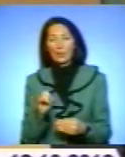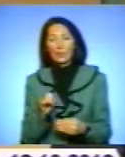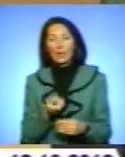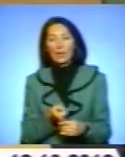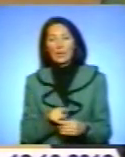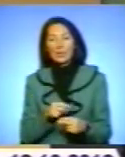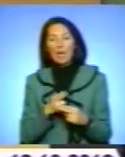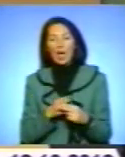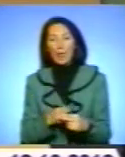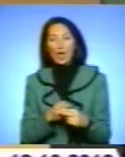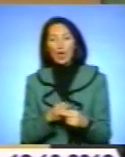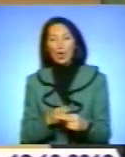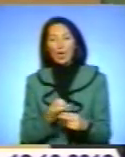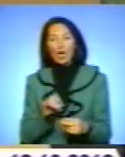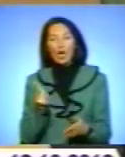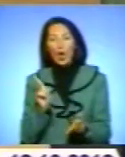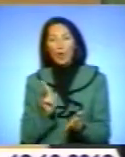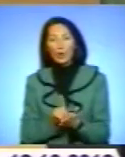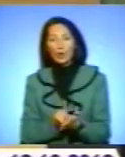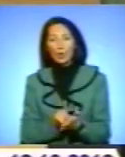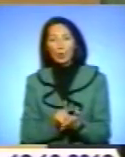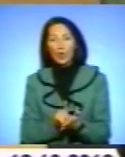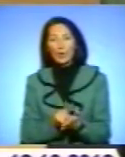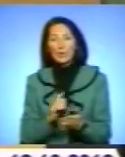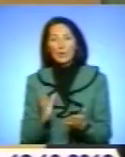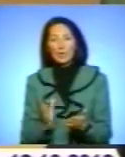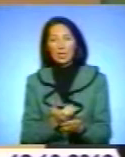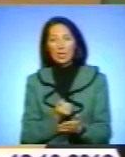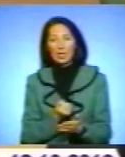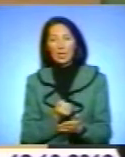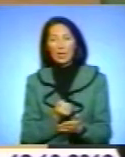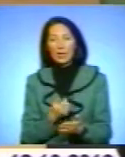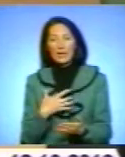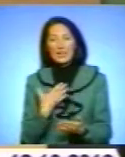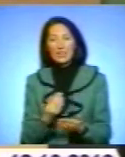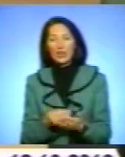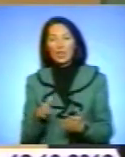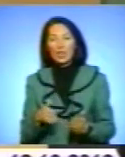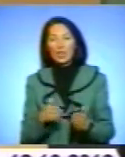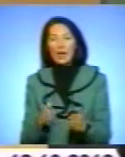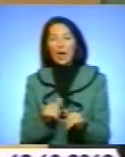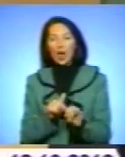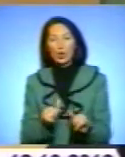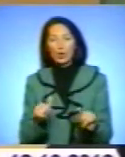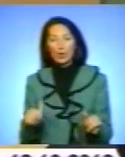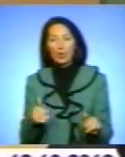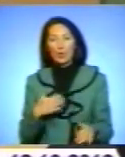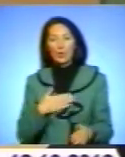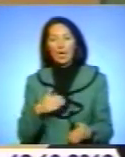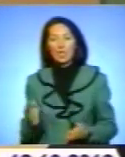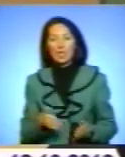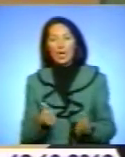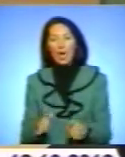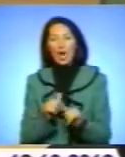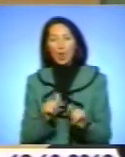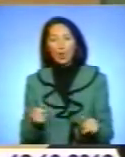ці перешкоди і обов'язково знайти свій шлях розвитку. Наш шлях